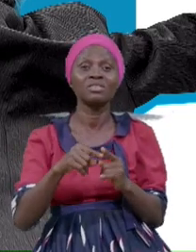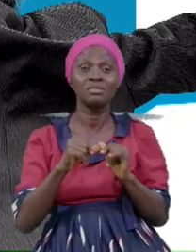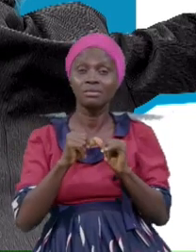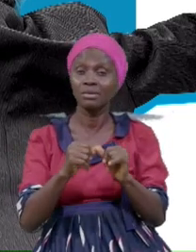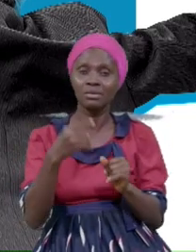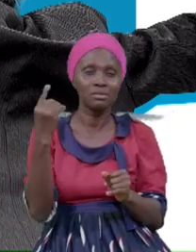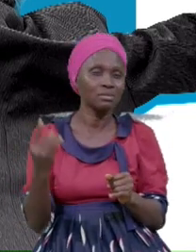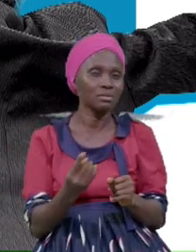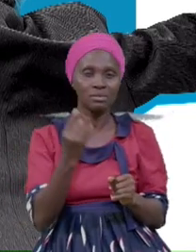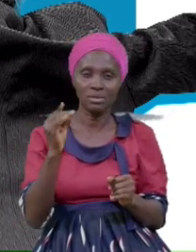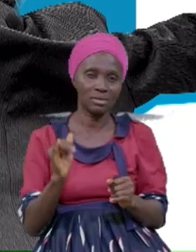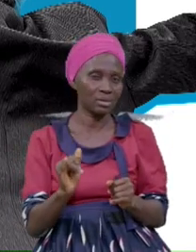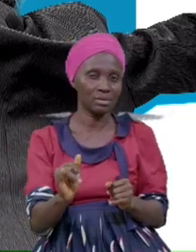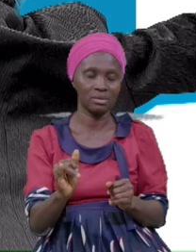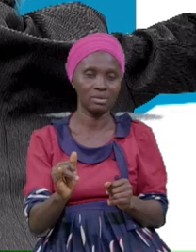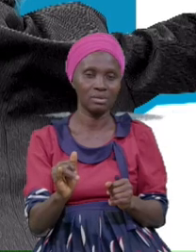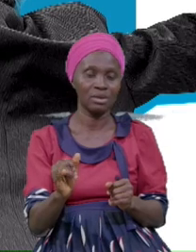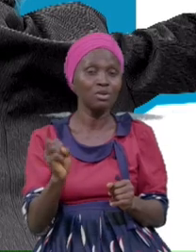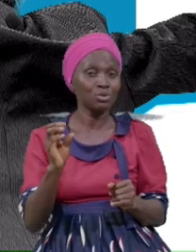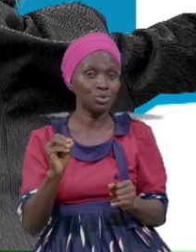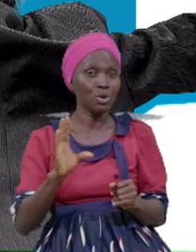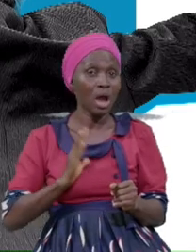Nos conseils sont à vos côtés.